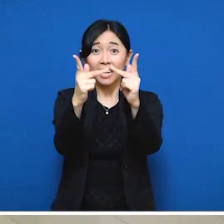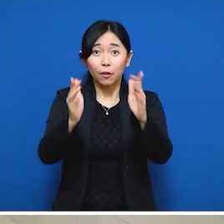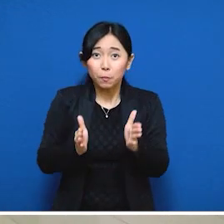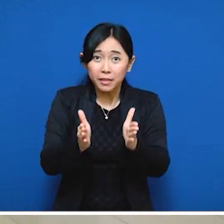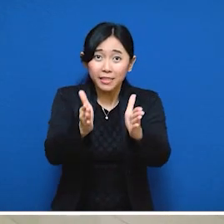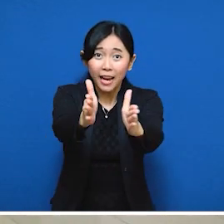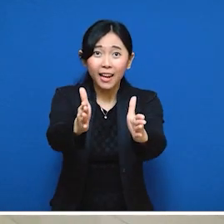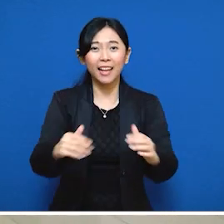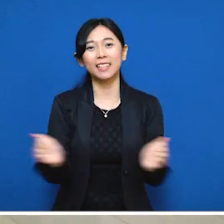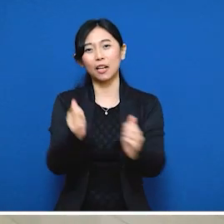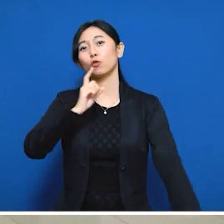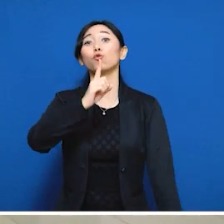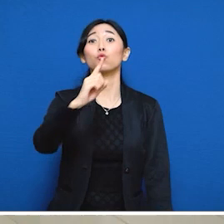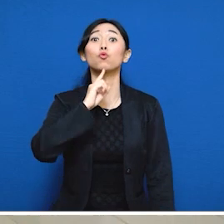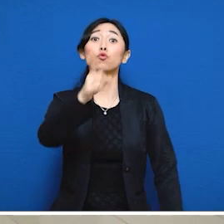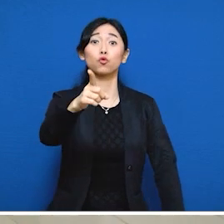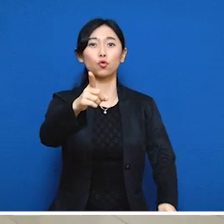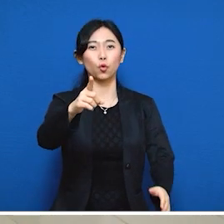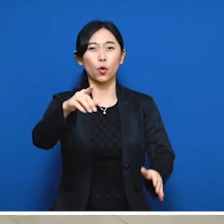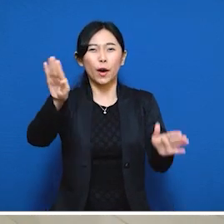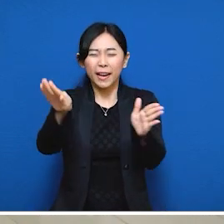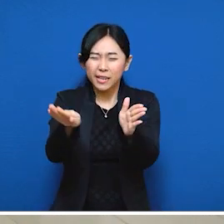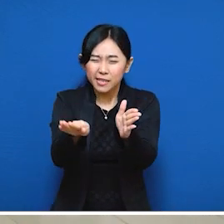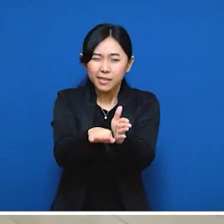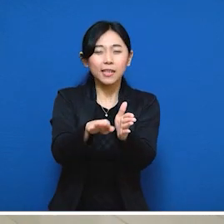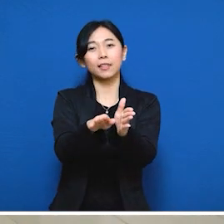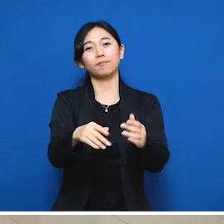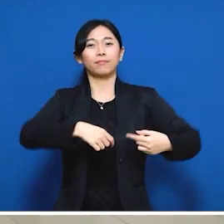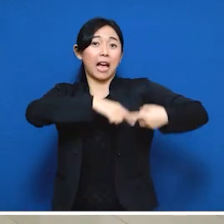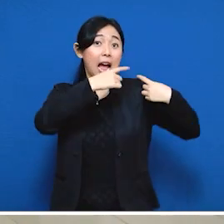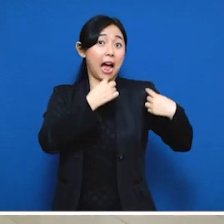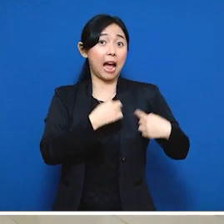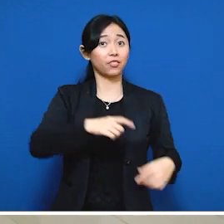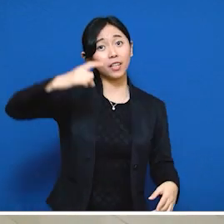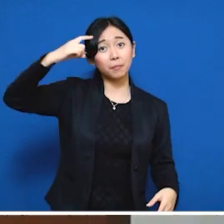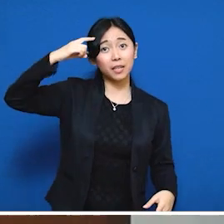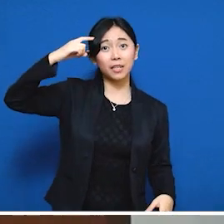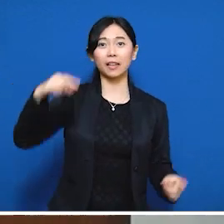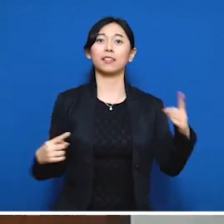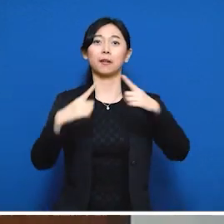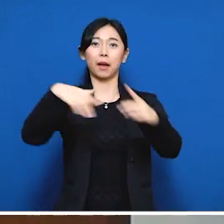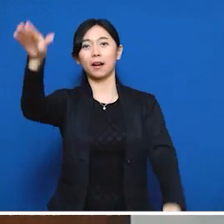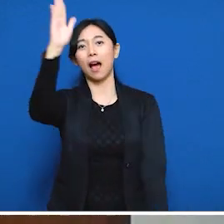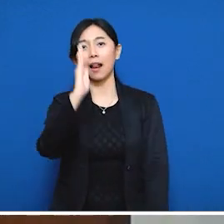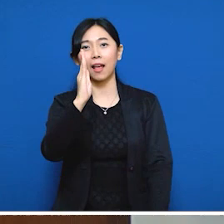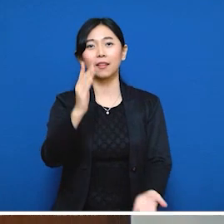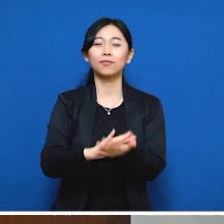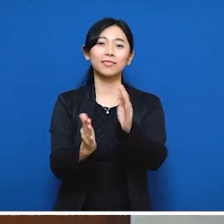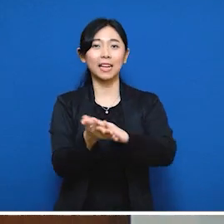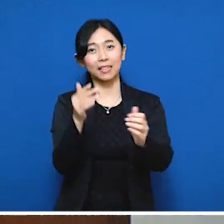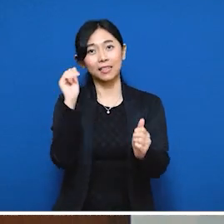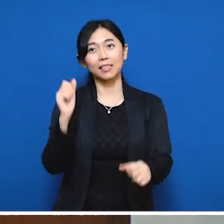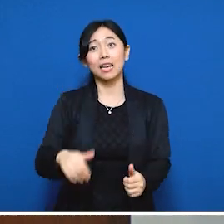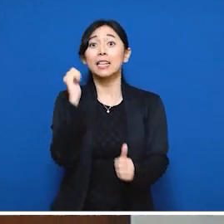kehidupan dengan sungguh-sungguh melekatkan hati dan akal kepada Allah. Dengan demikian,